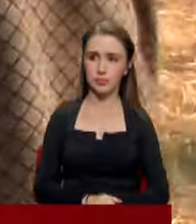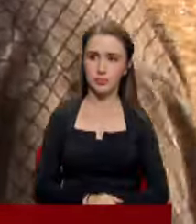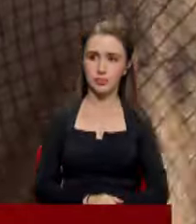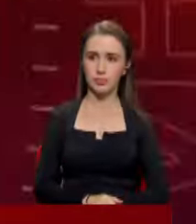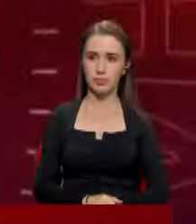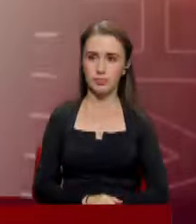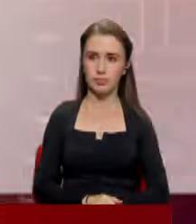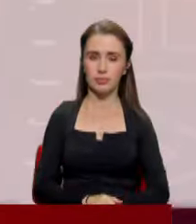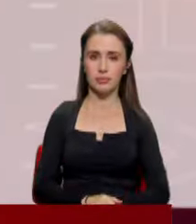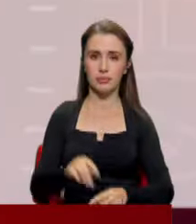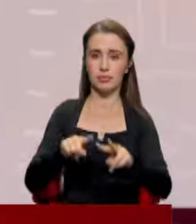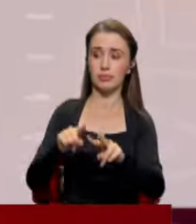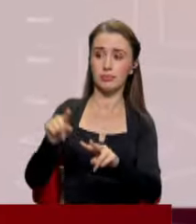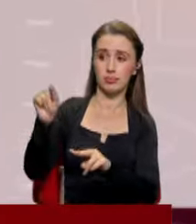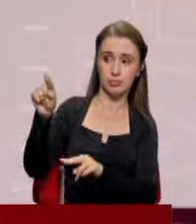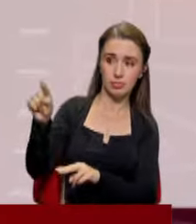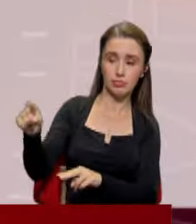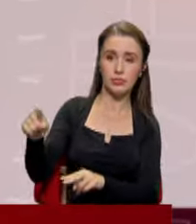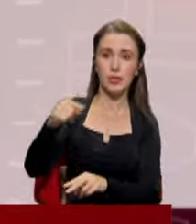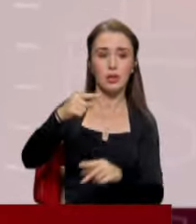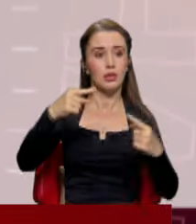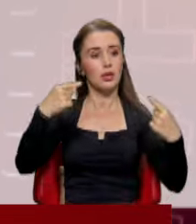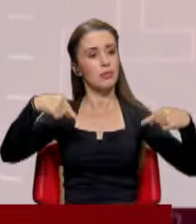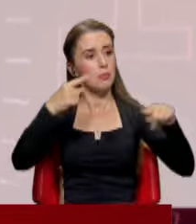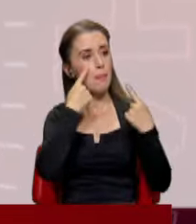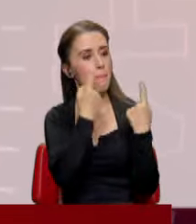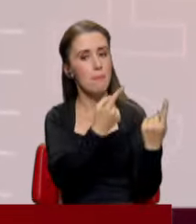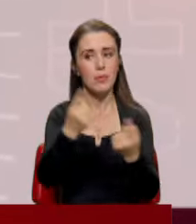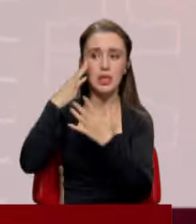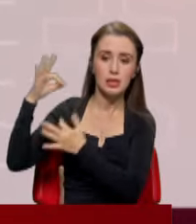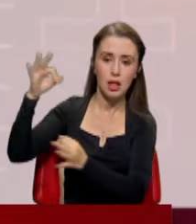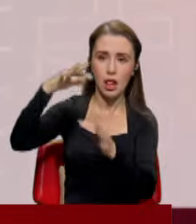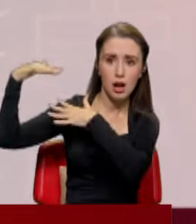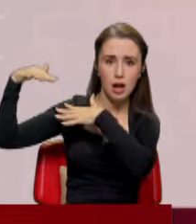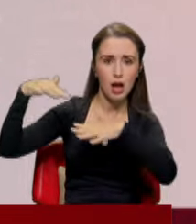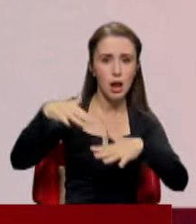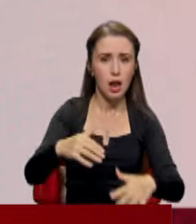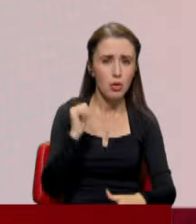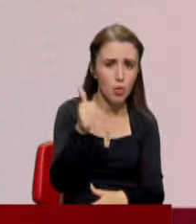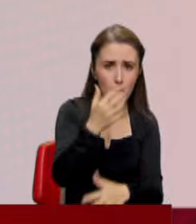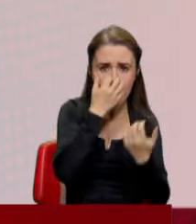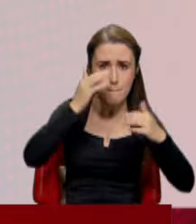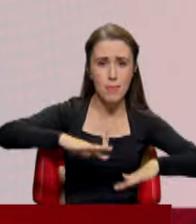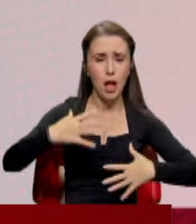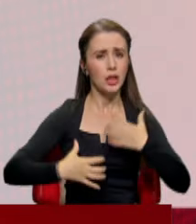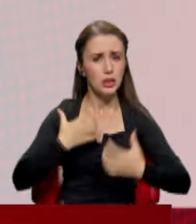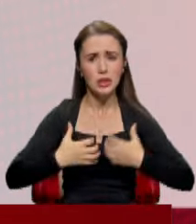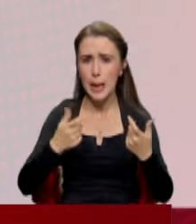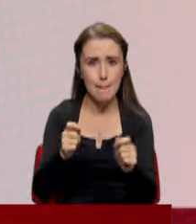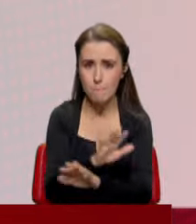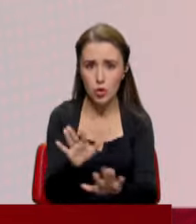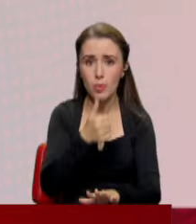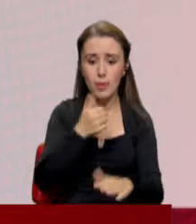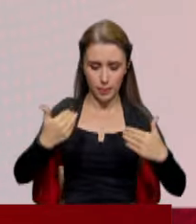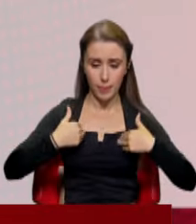dinleyeceğiz Nevzat Bahtiyar dön etrafına bak bu kadar insan burada kaç gündür buradayız duygu sömürüsü yapmıyorum bir